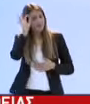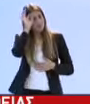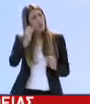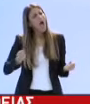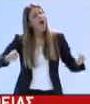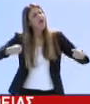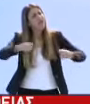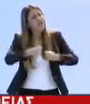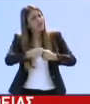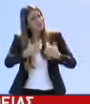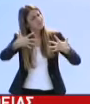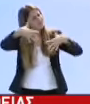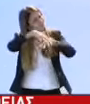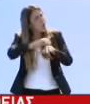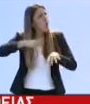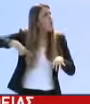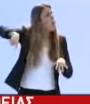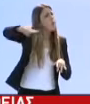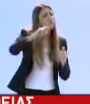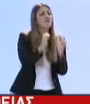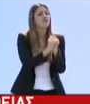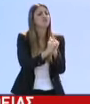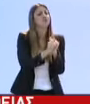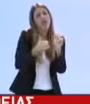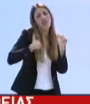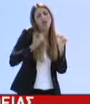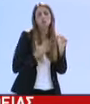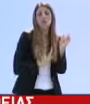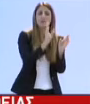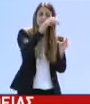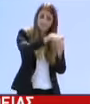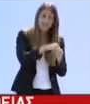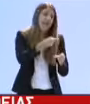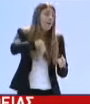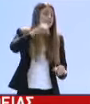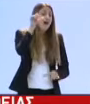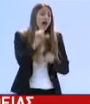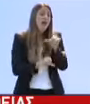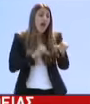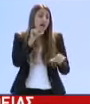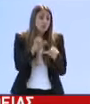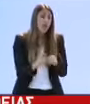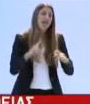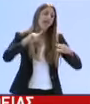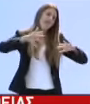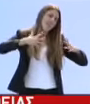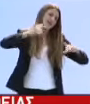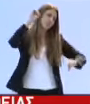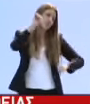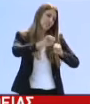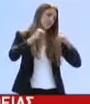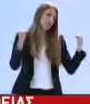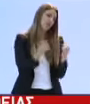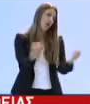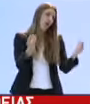αγκαλιάσουμε όλους τους νέους φίλους και να τους υποδεχτούμε. Αλλάζουμε μέσα από το 10ο τακτικό